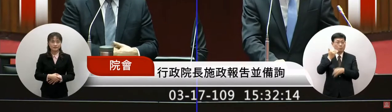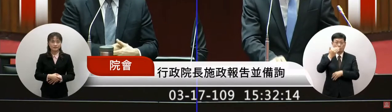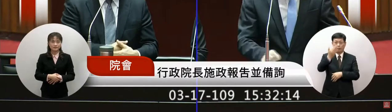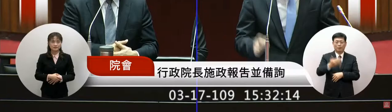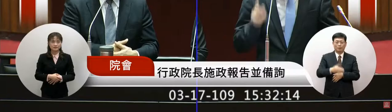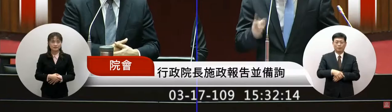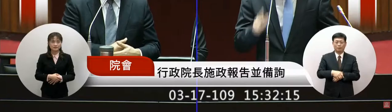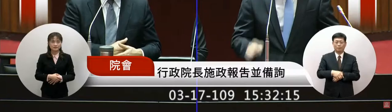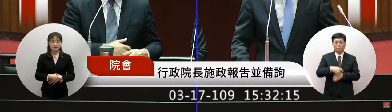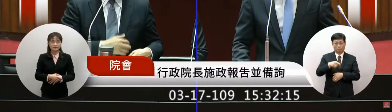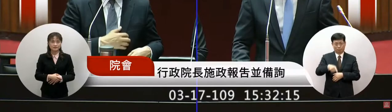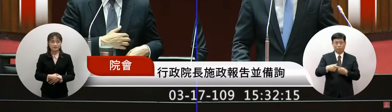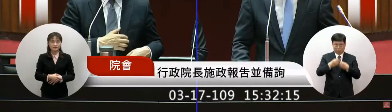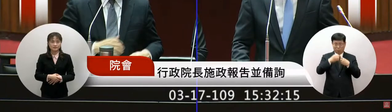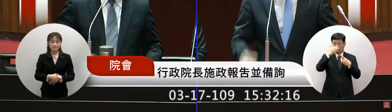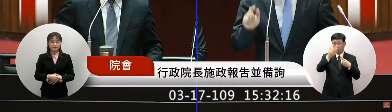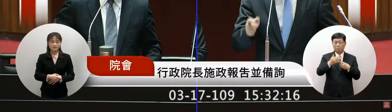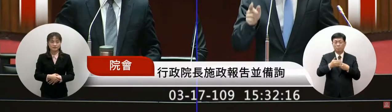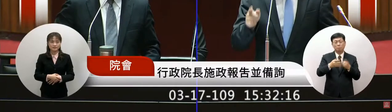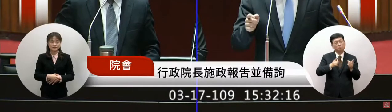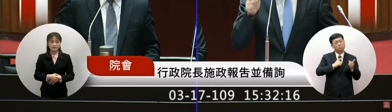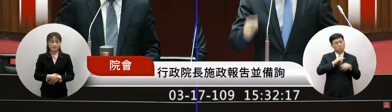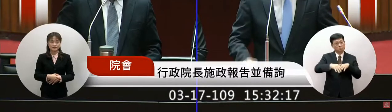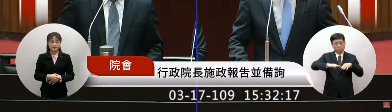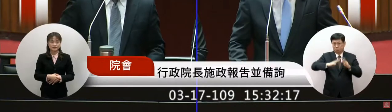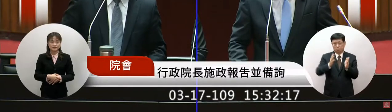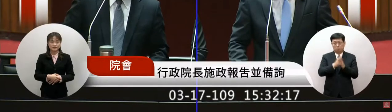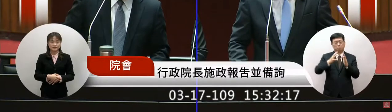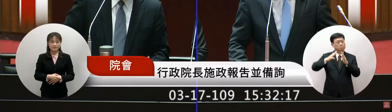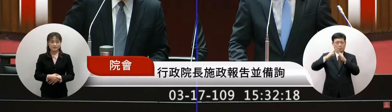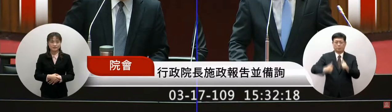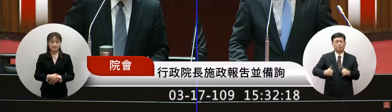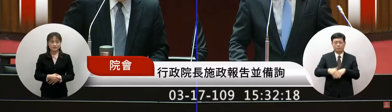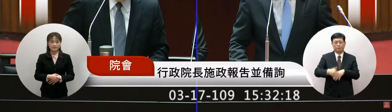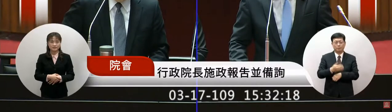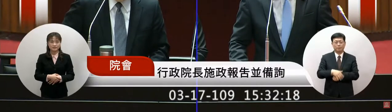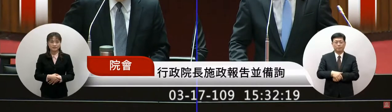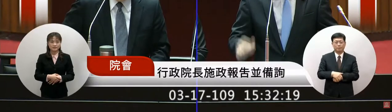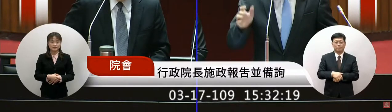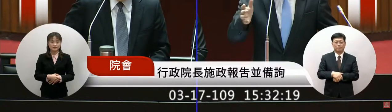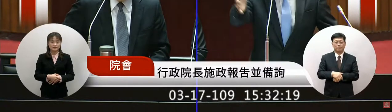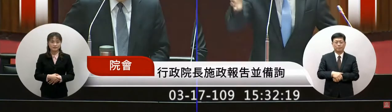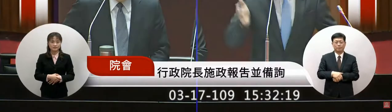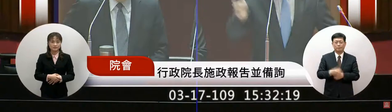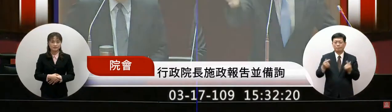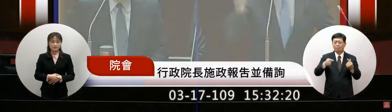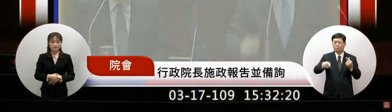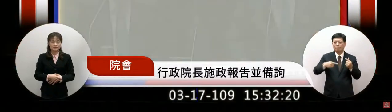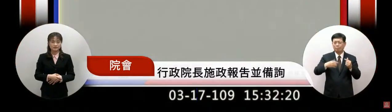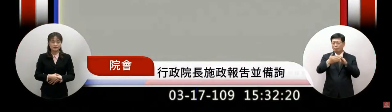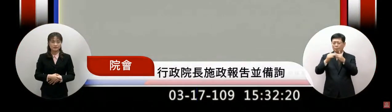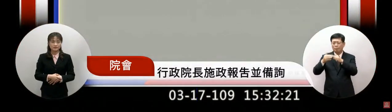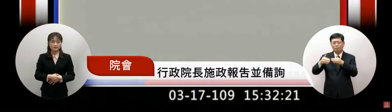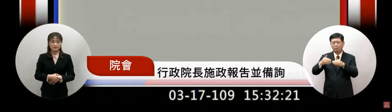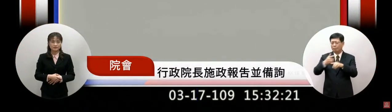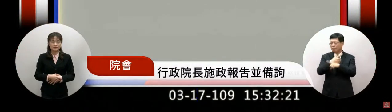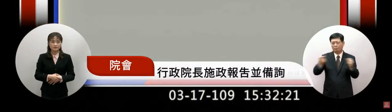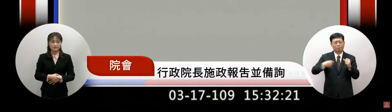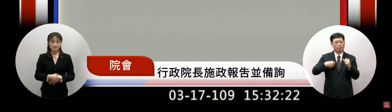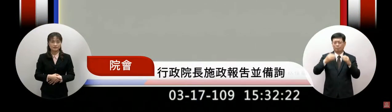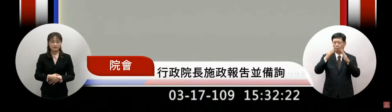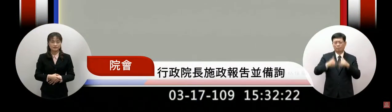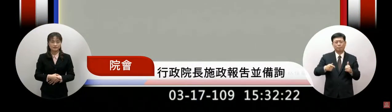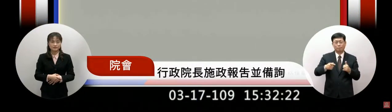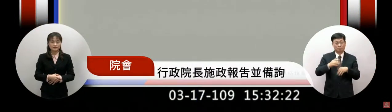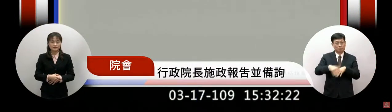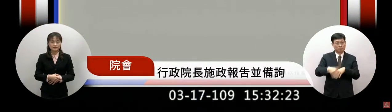赢，这头一届赢，啊，你敢会先甲拆起来？去甲遐厝拢、遐